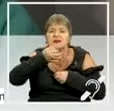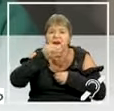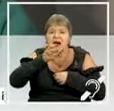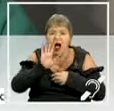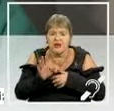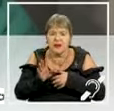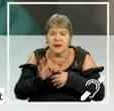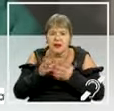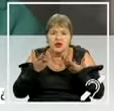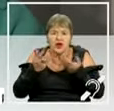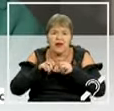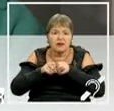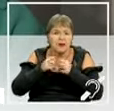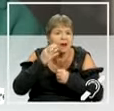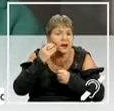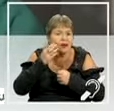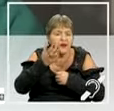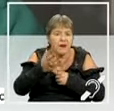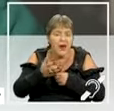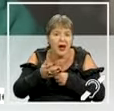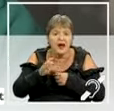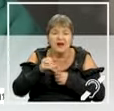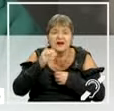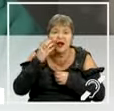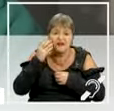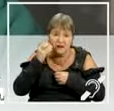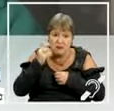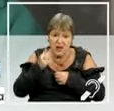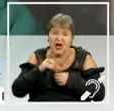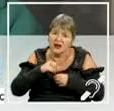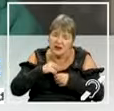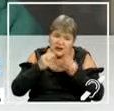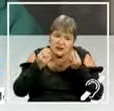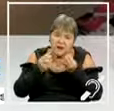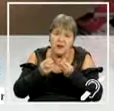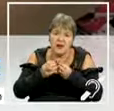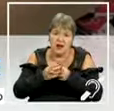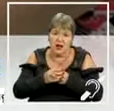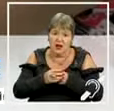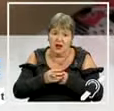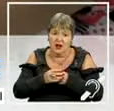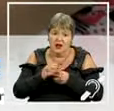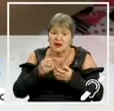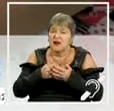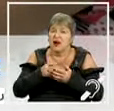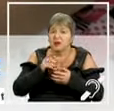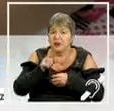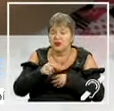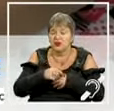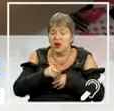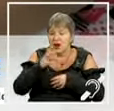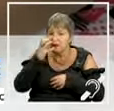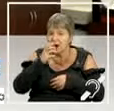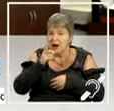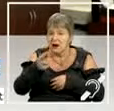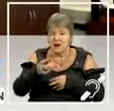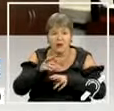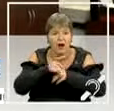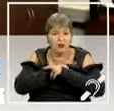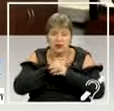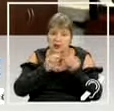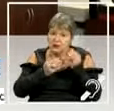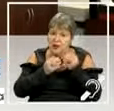explicative. În schimb, pacienta este bine, dar pentru noi este un eveniment nefericit. Vom solicita